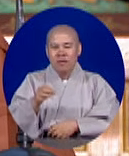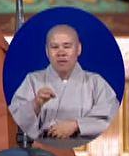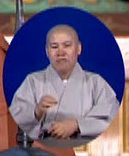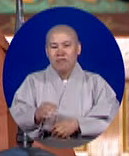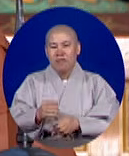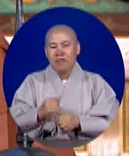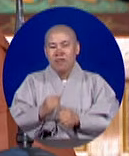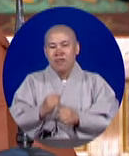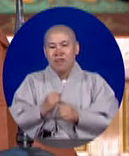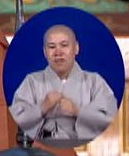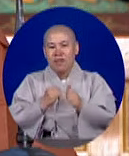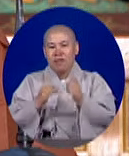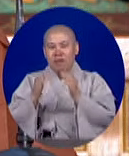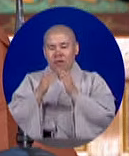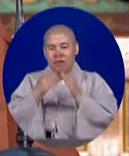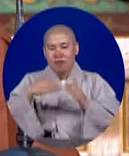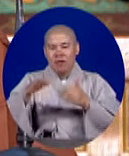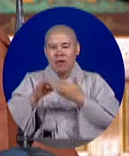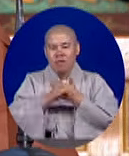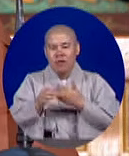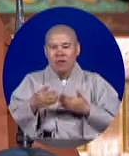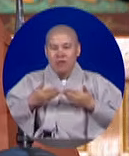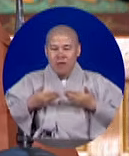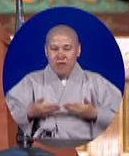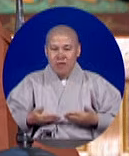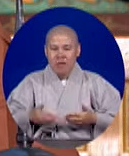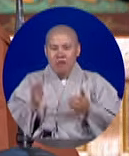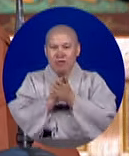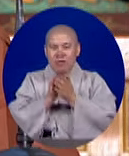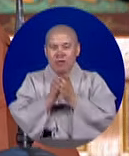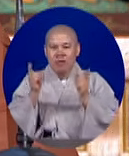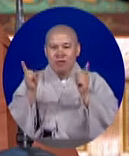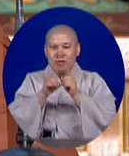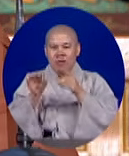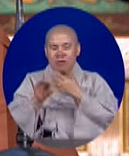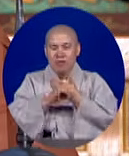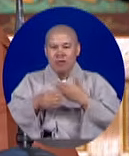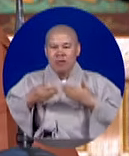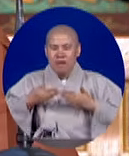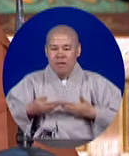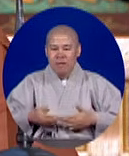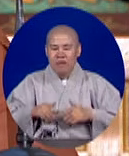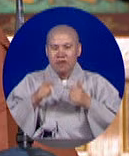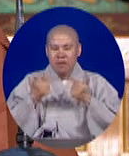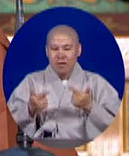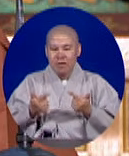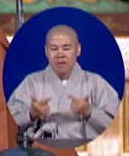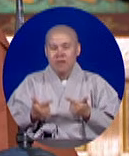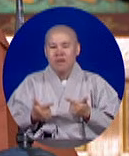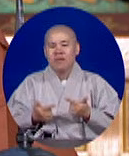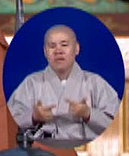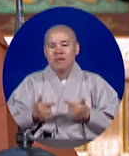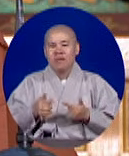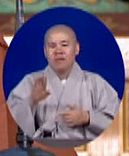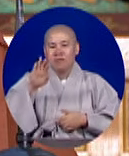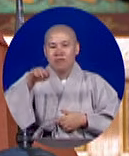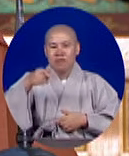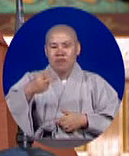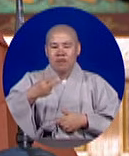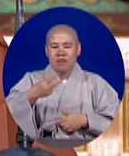얌전해도 친구 만나면 막 안 얌전해요. 이게 불수자성 수연성이에요. 예.